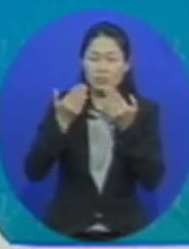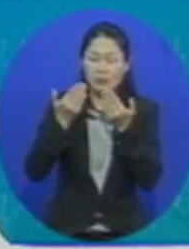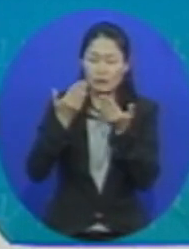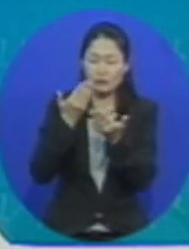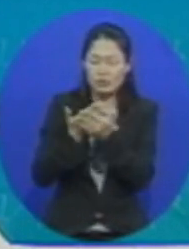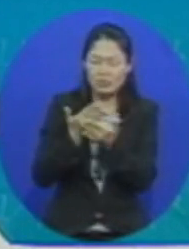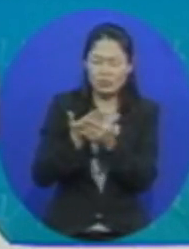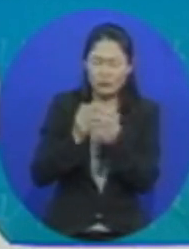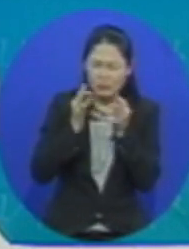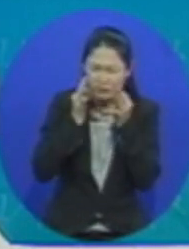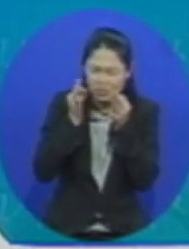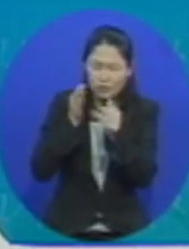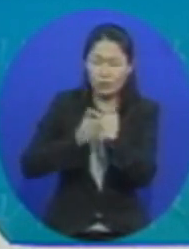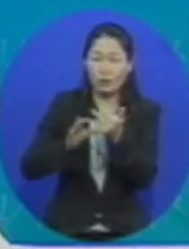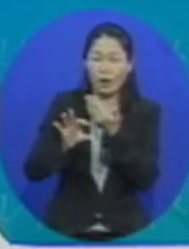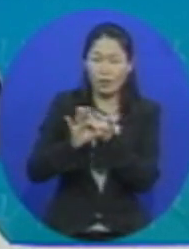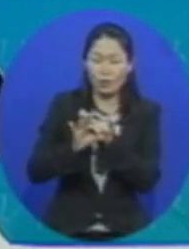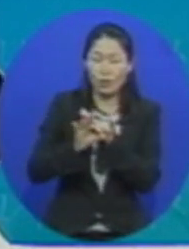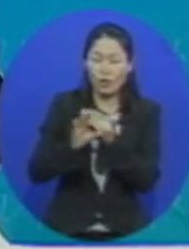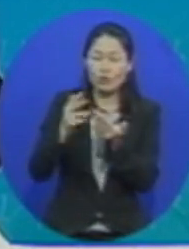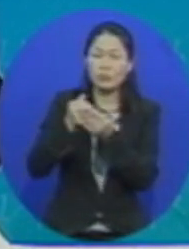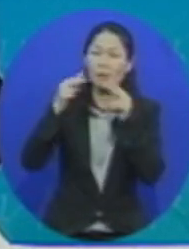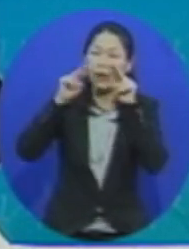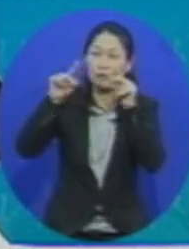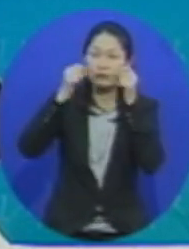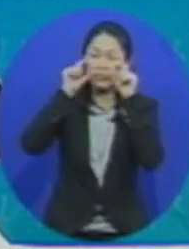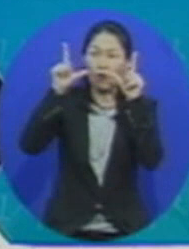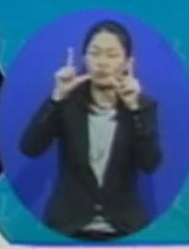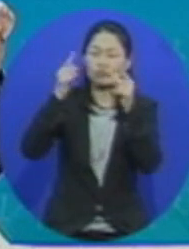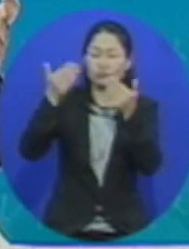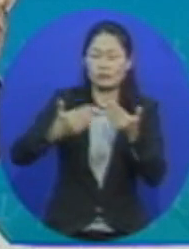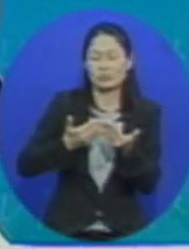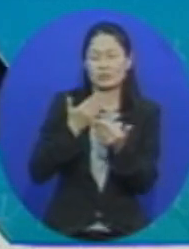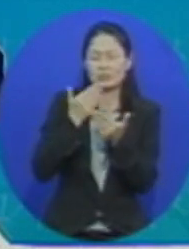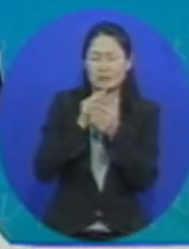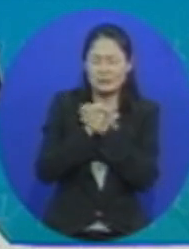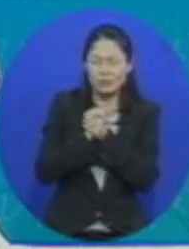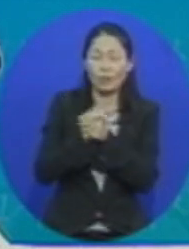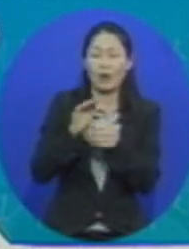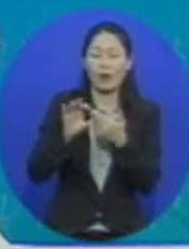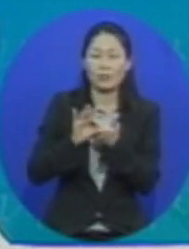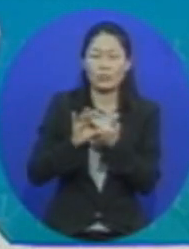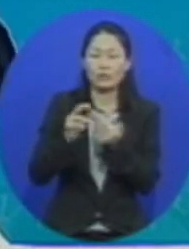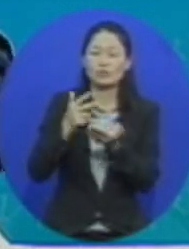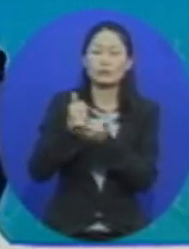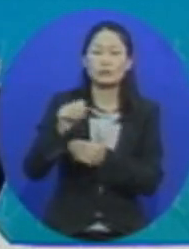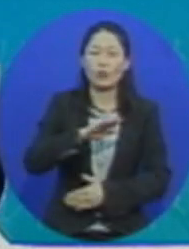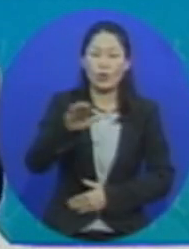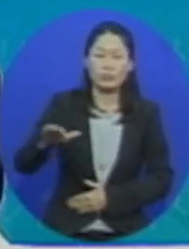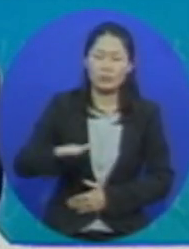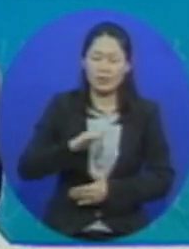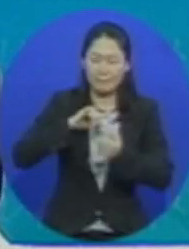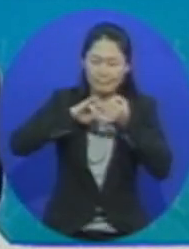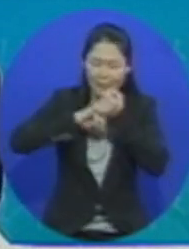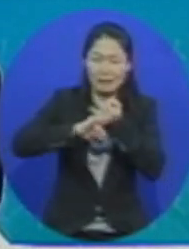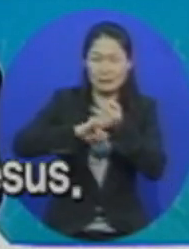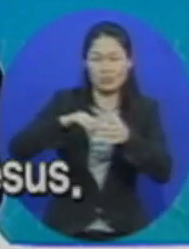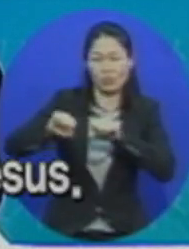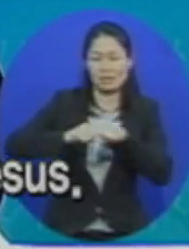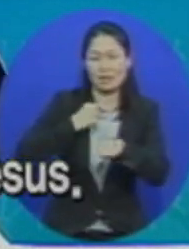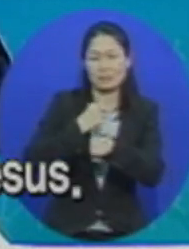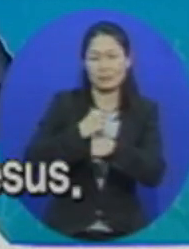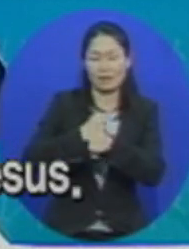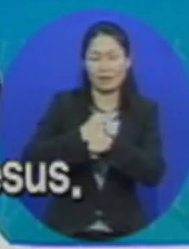구하시면 주님을 바라보는 눈을 열어 주기를 여러분이 구하시면 주님은 반드시 여러분에게 역사 하세요